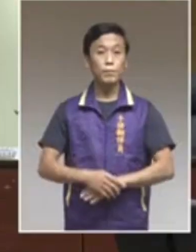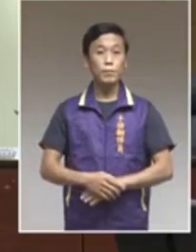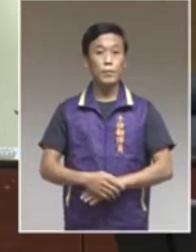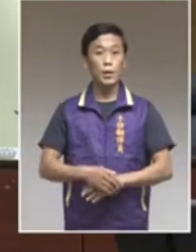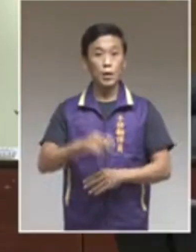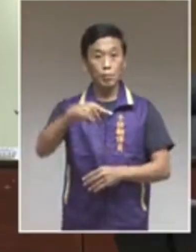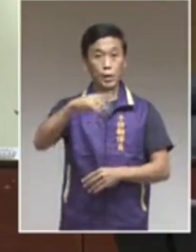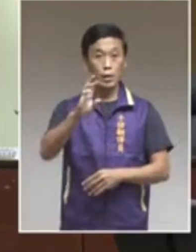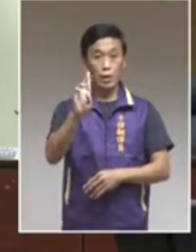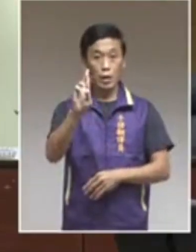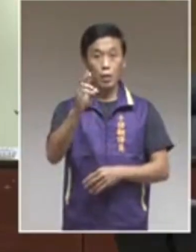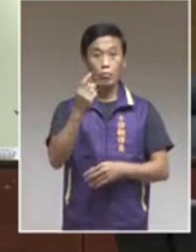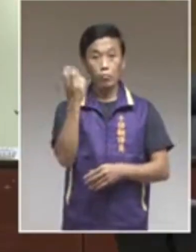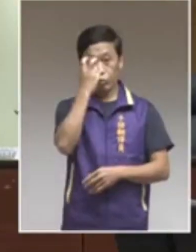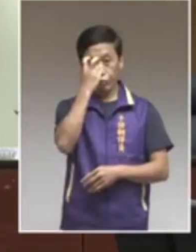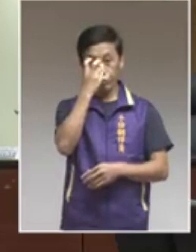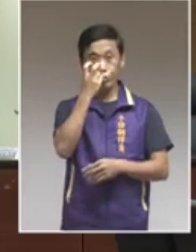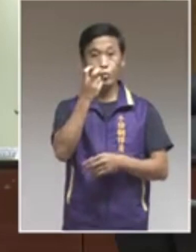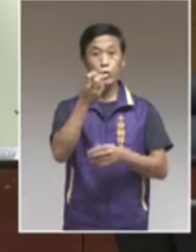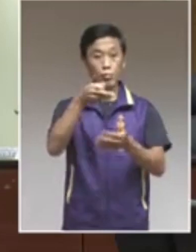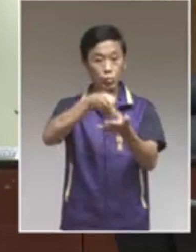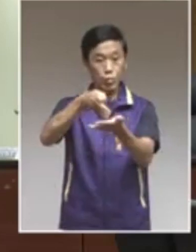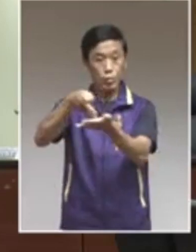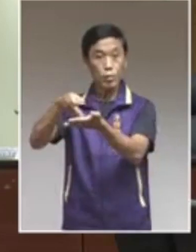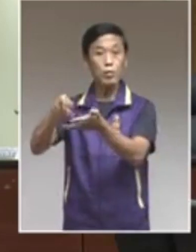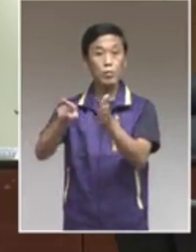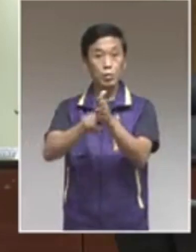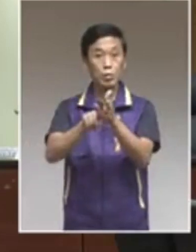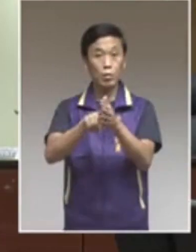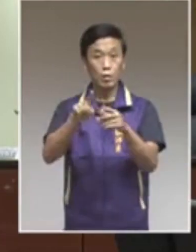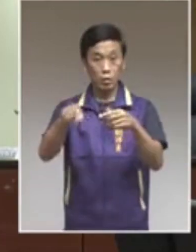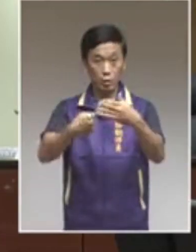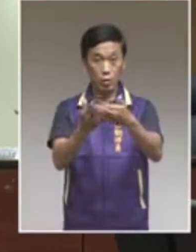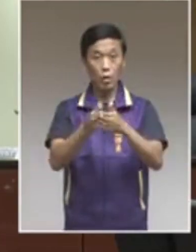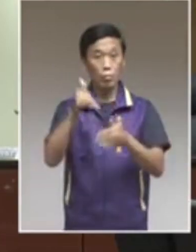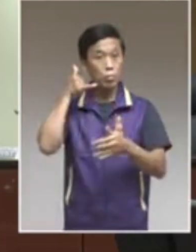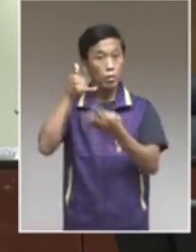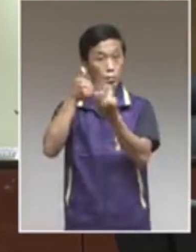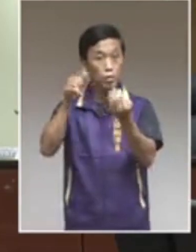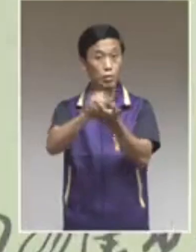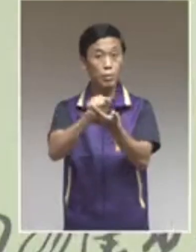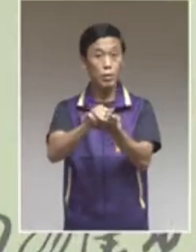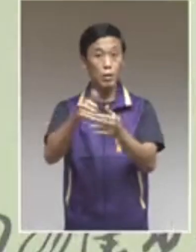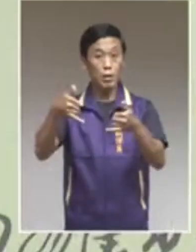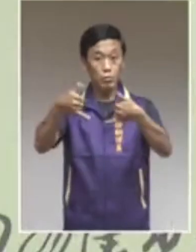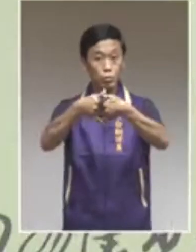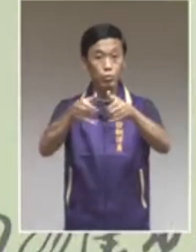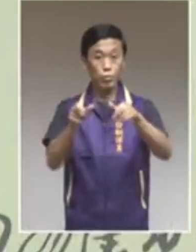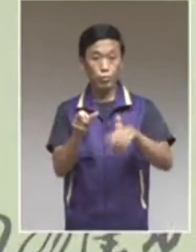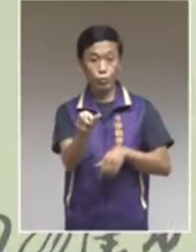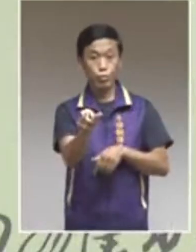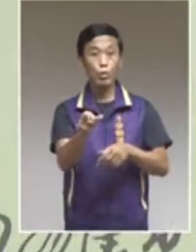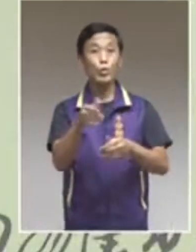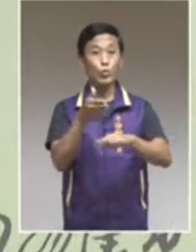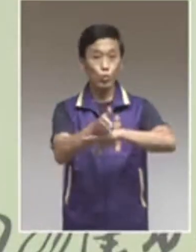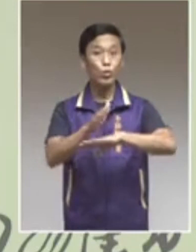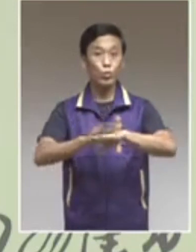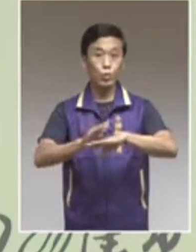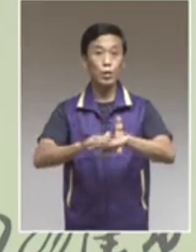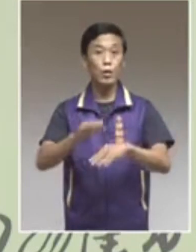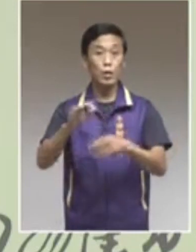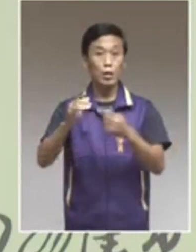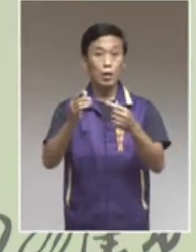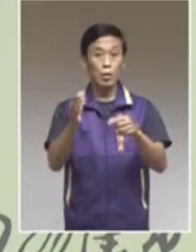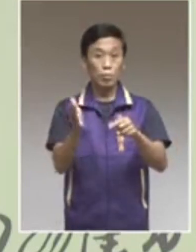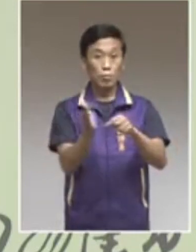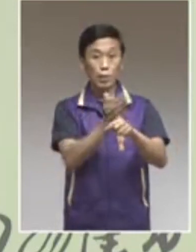这个 PCR 的采检的时候呢，通常只要留下电话，再刷健保卡就过，那有一些所谓的